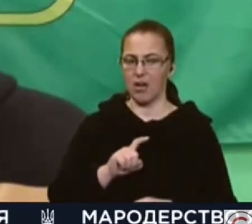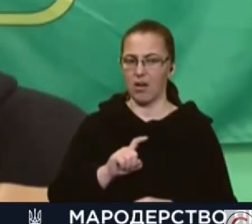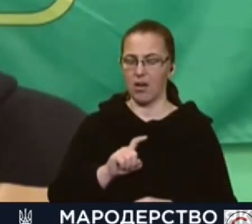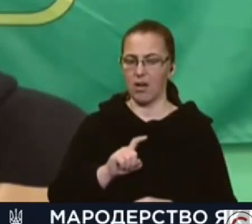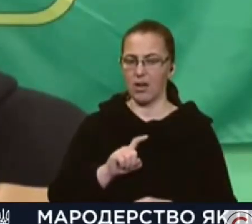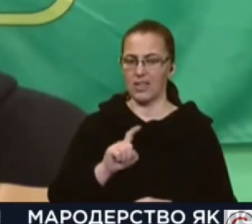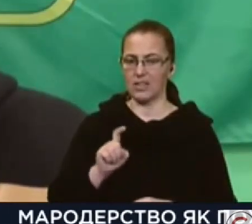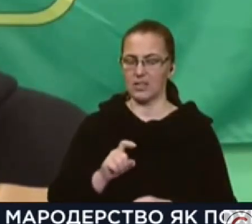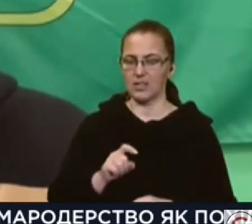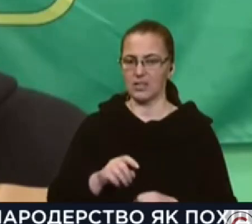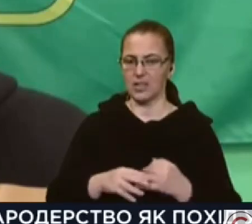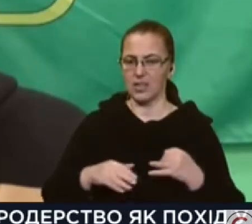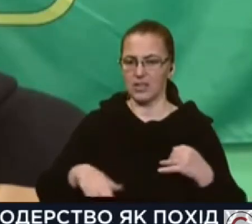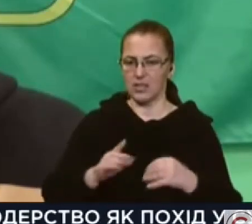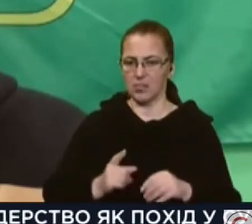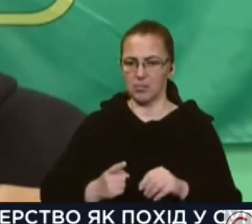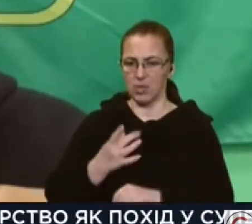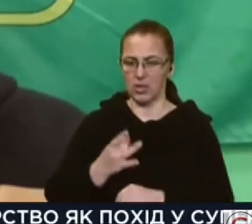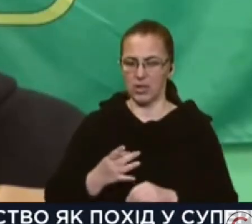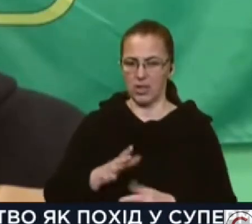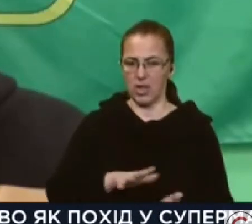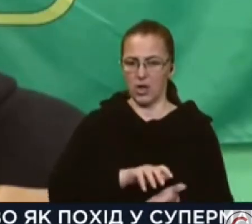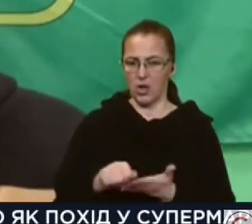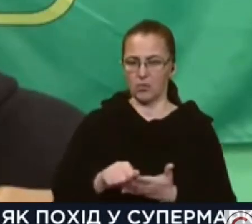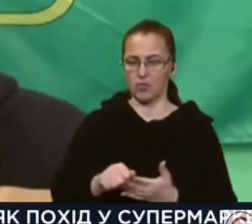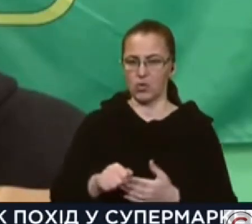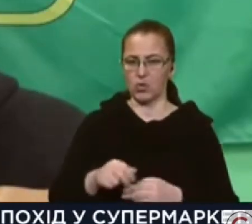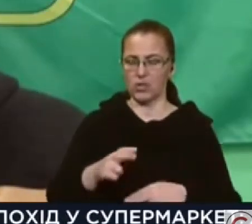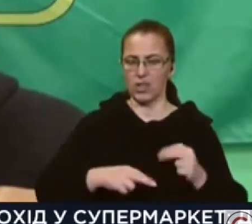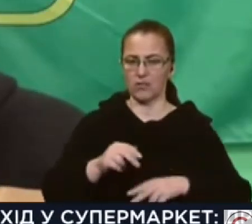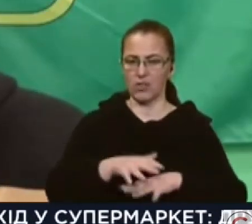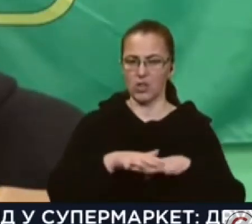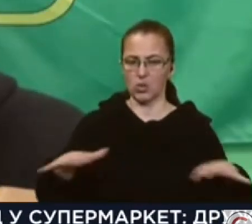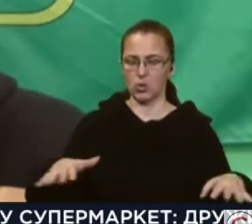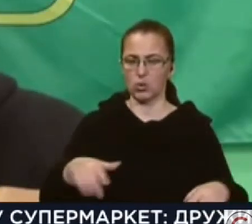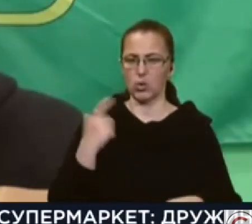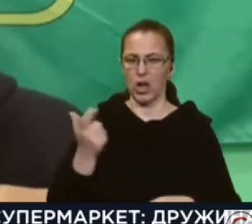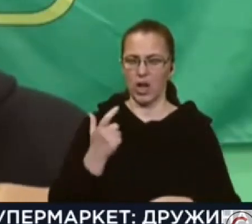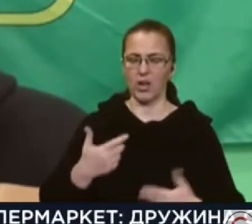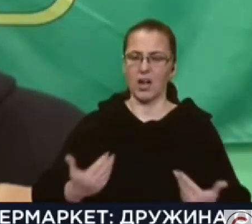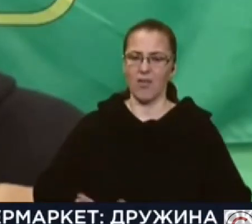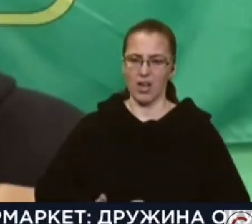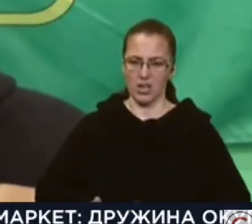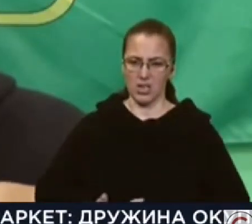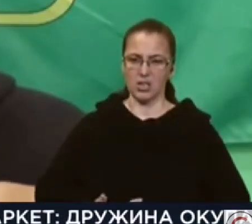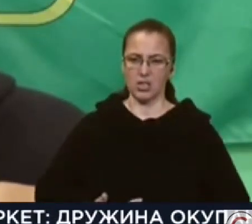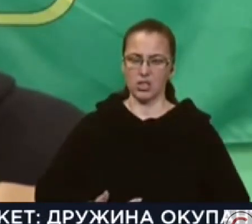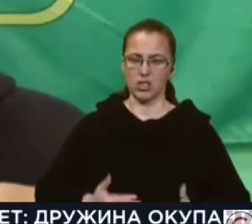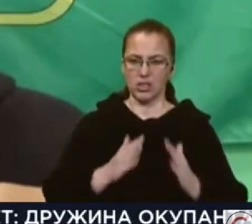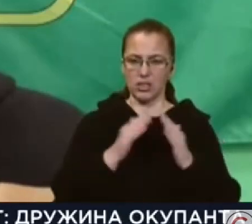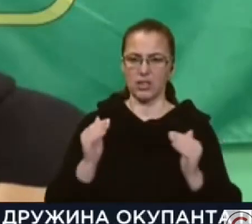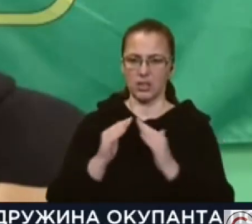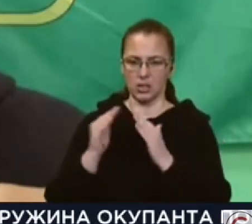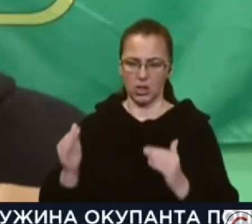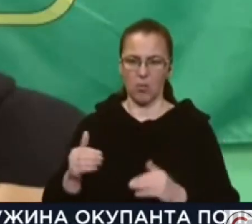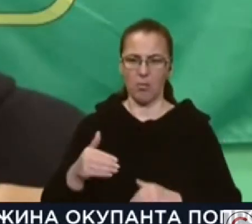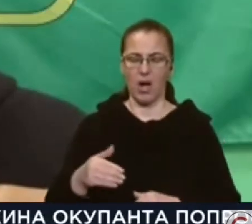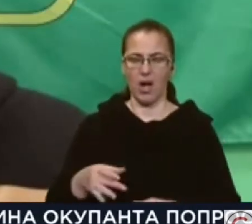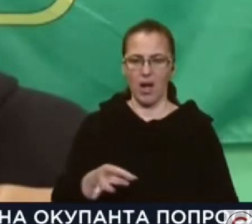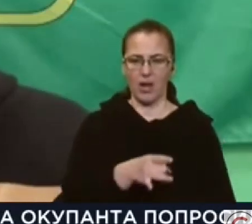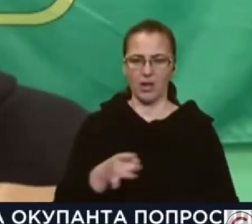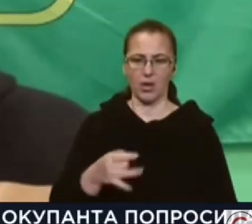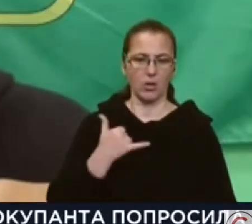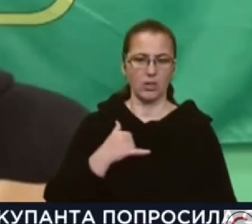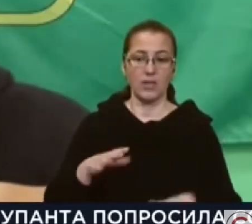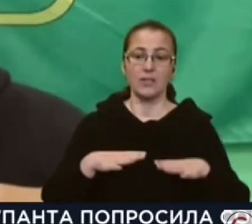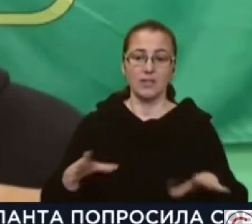сегодня разбивается инфраструктура города Харькова. Опять жилые дома, опять жилые микрорайоны. Поэтому у нас не было дней,